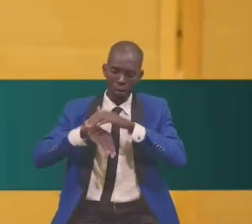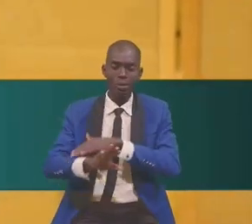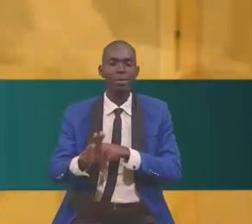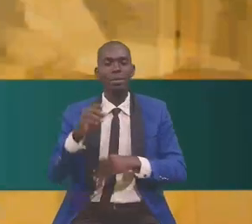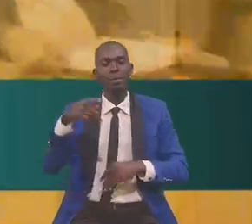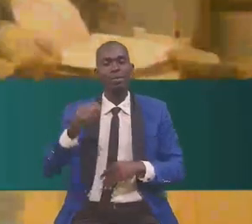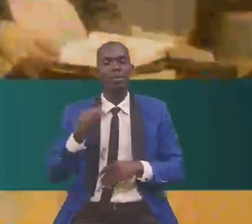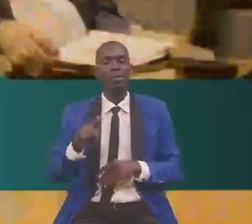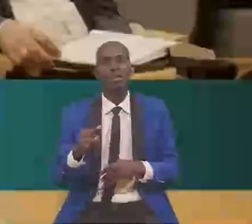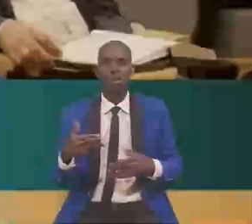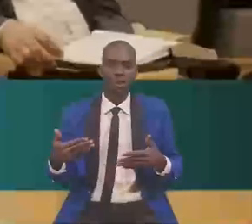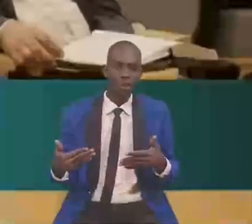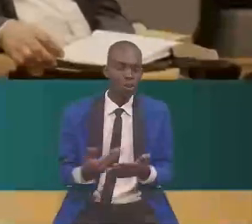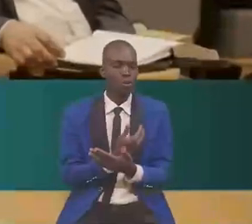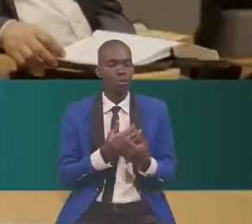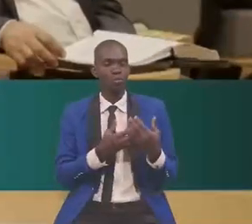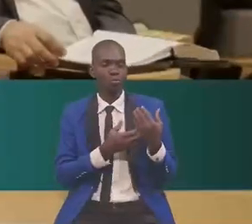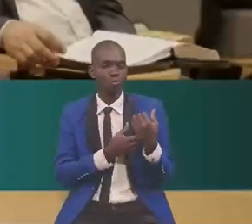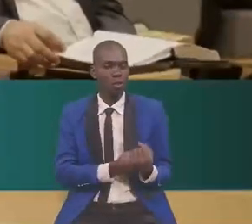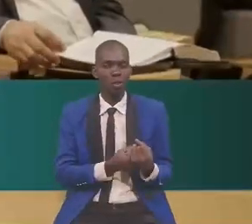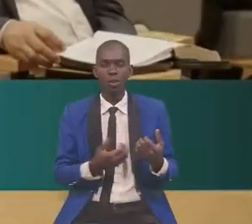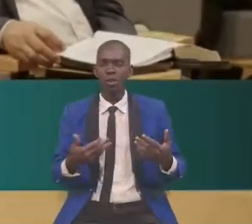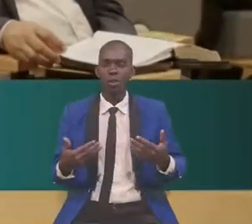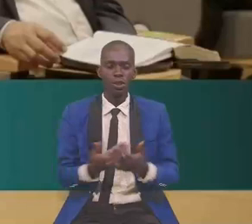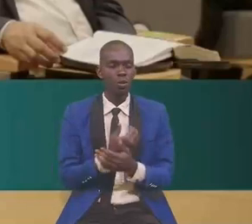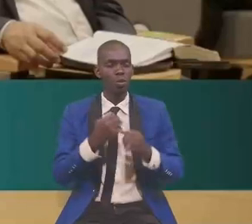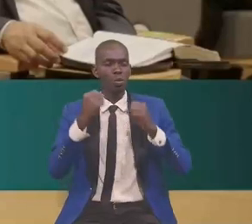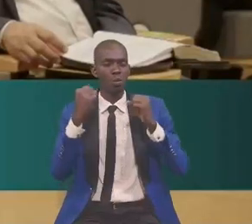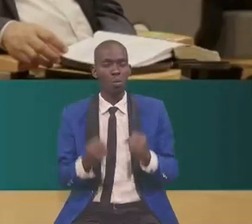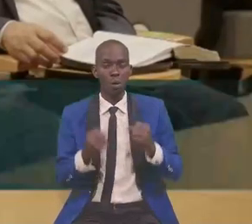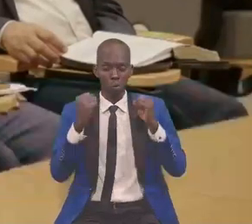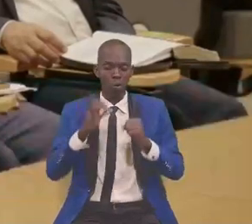autorité et une nouvelle puissance. La puissance viendra sur ta vie.